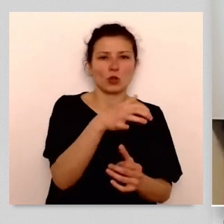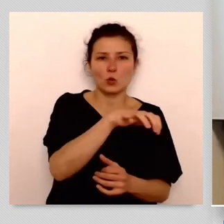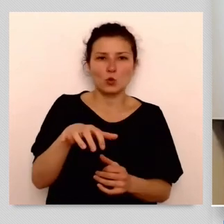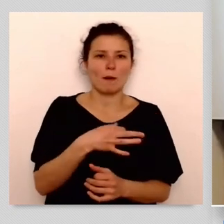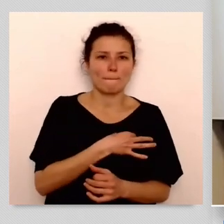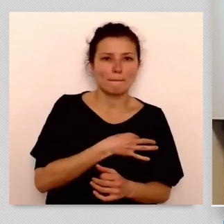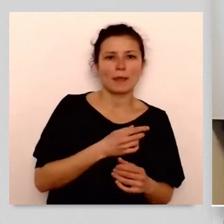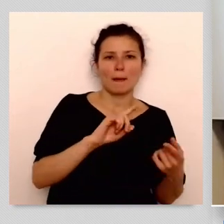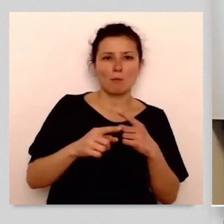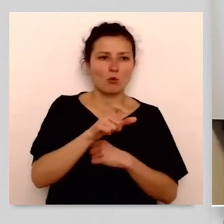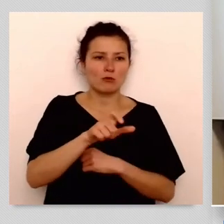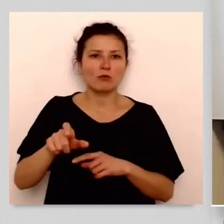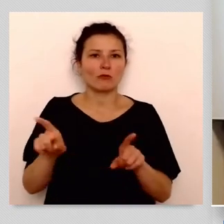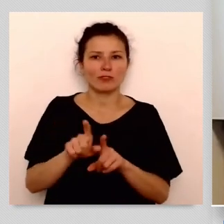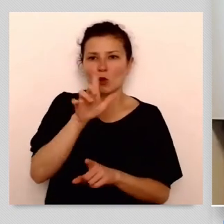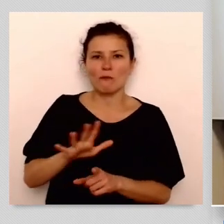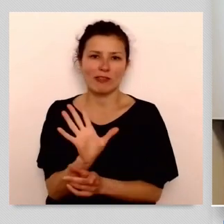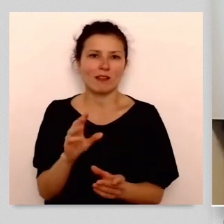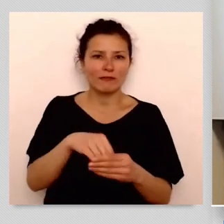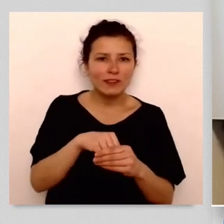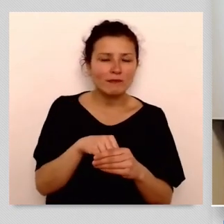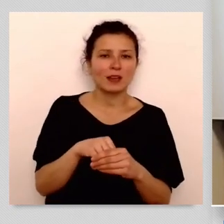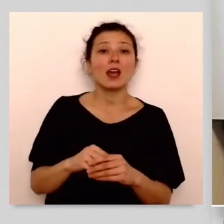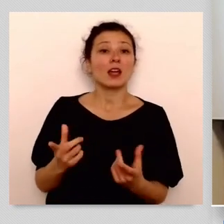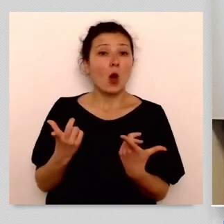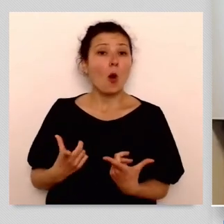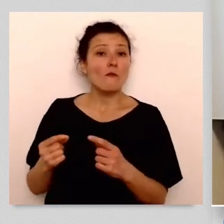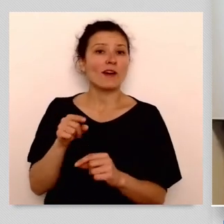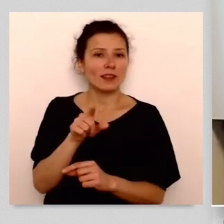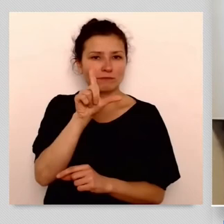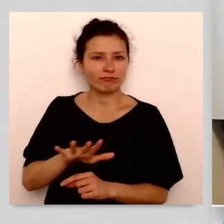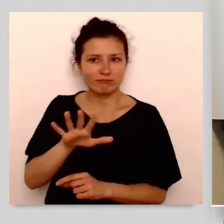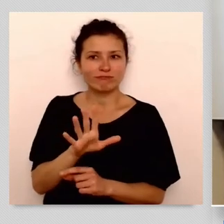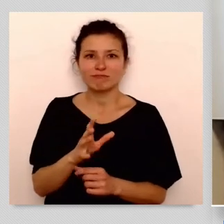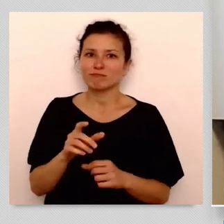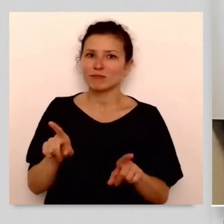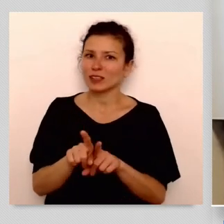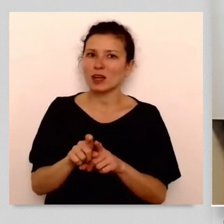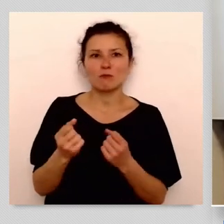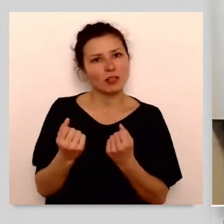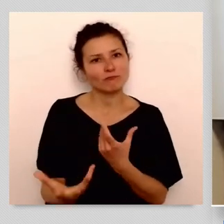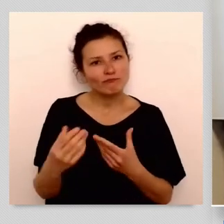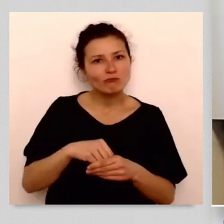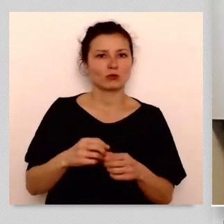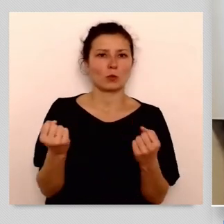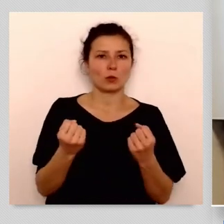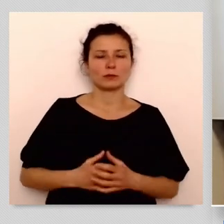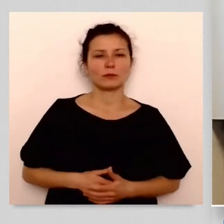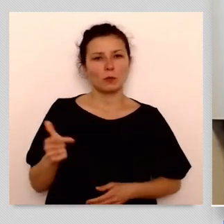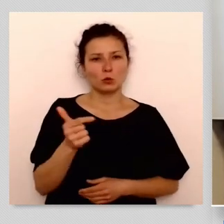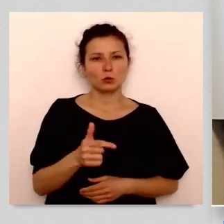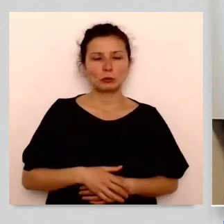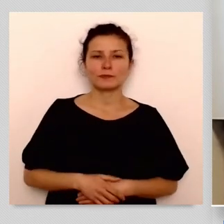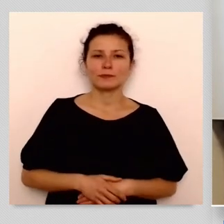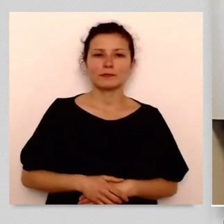polityczne, jak i łączy obywateli i obywatele powinni być mocno w to zaangażowani. Mnie się wydaje, że kluczowe w